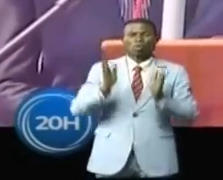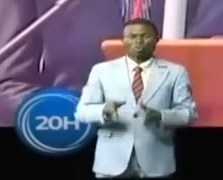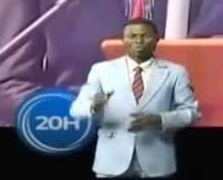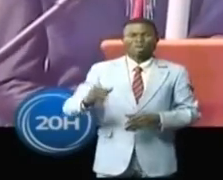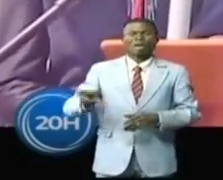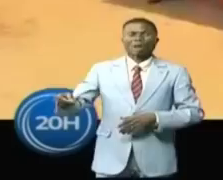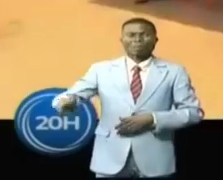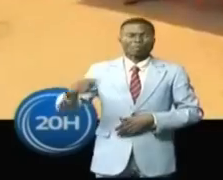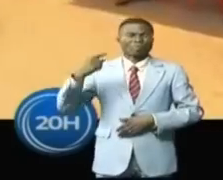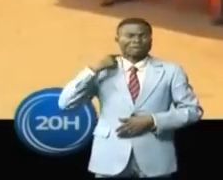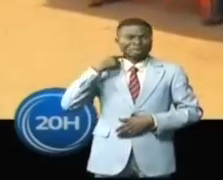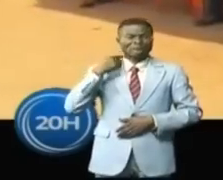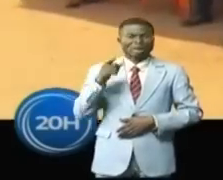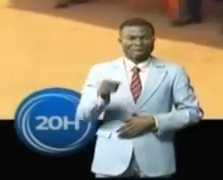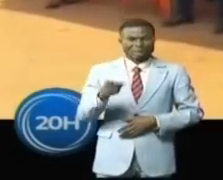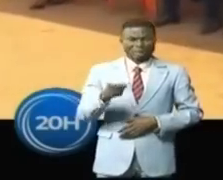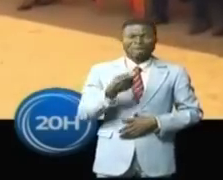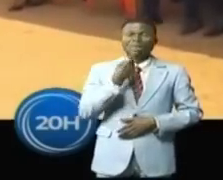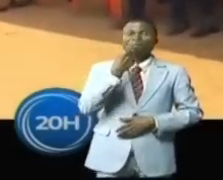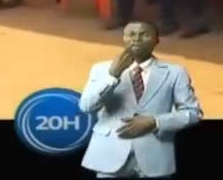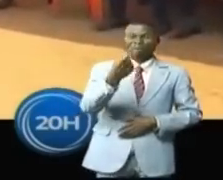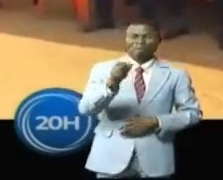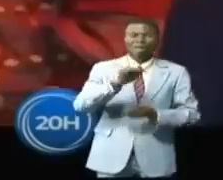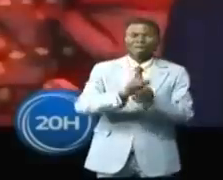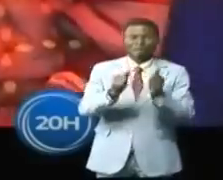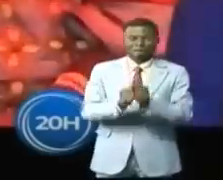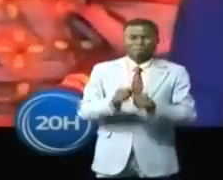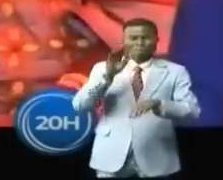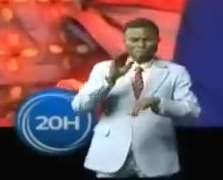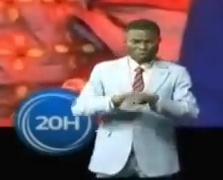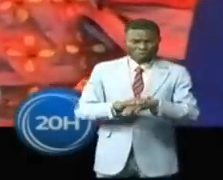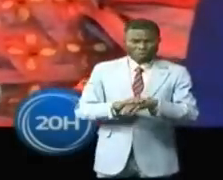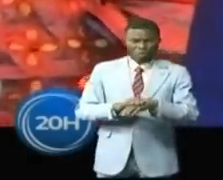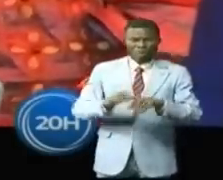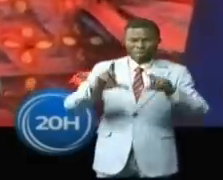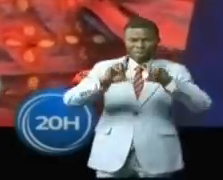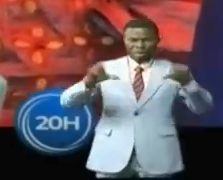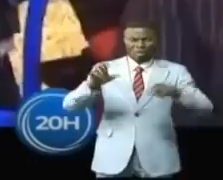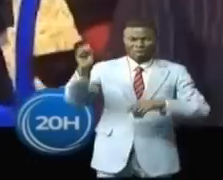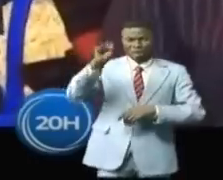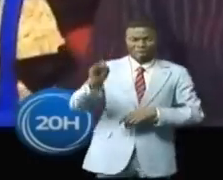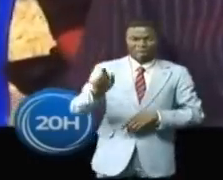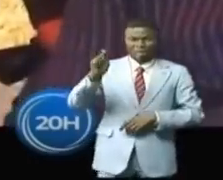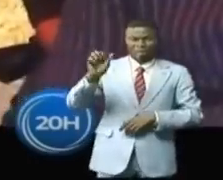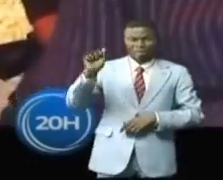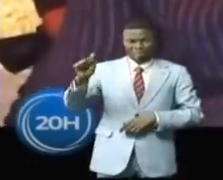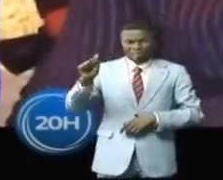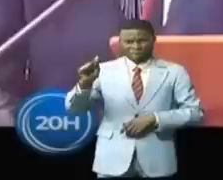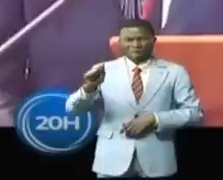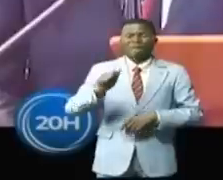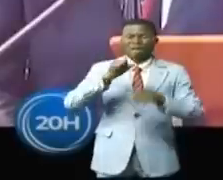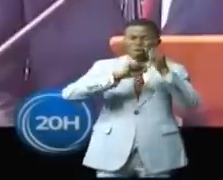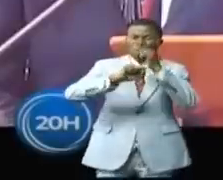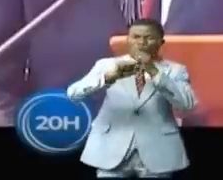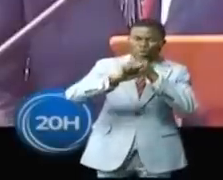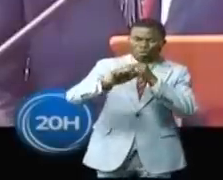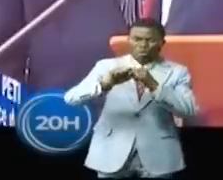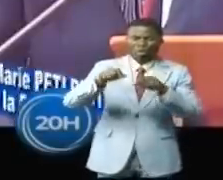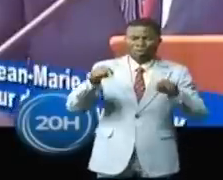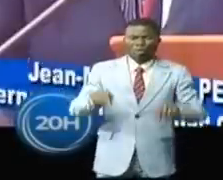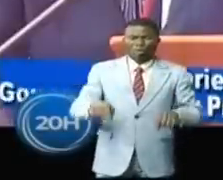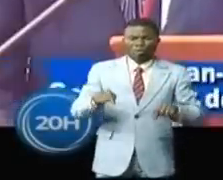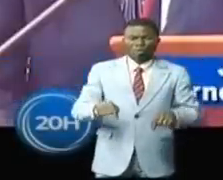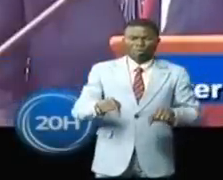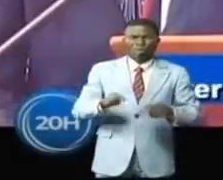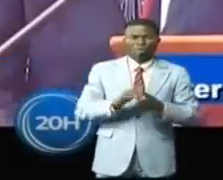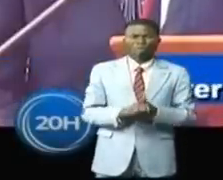gouverneur de la province du Kwango, a mentionné les problèmes qui existent, celui des plaques STA, et a lancé officiellement cette campagne. Nous lançons aujourd'hui la